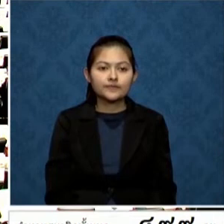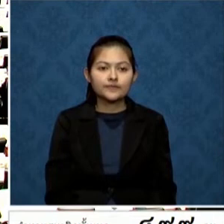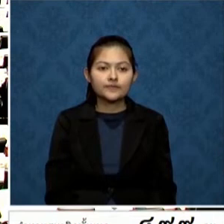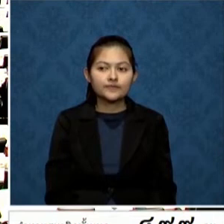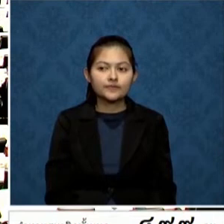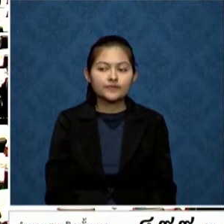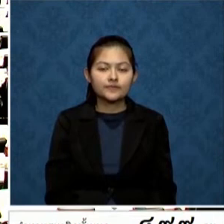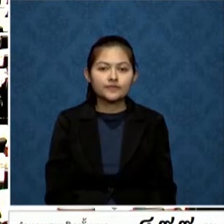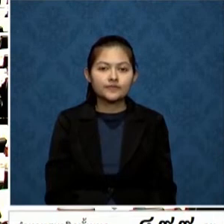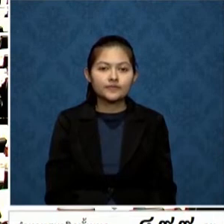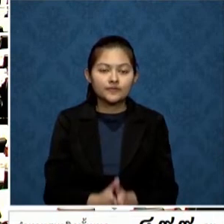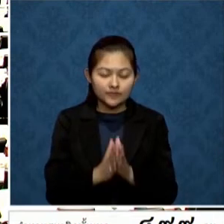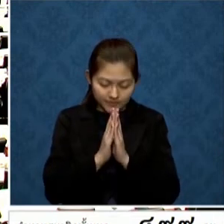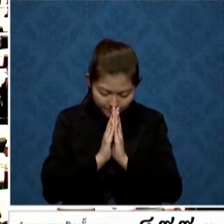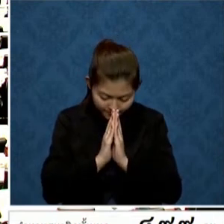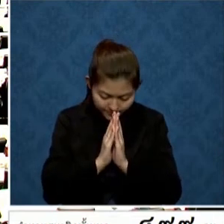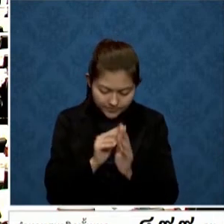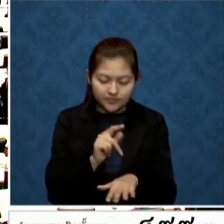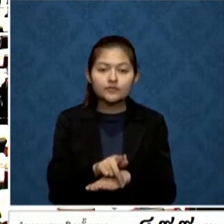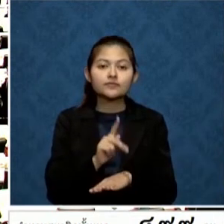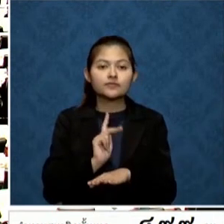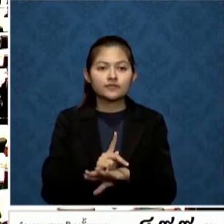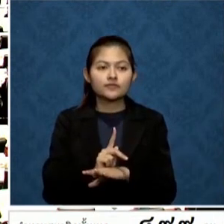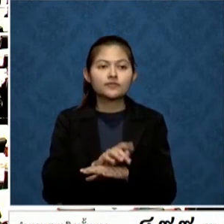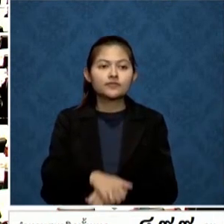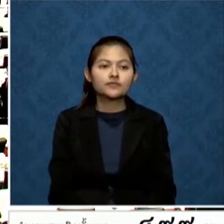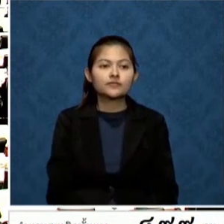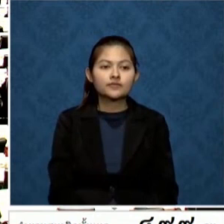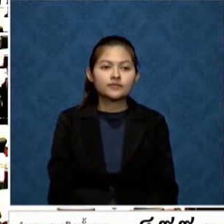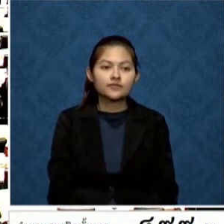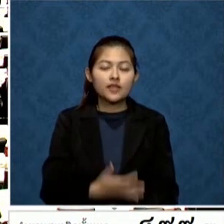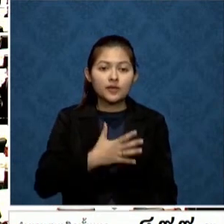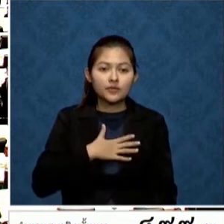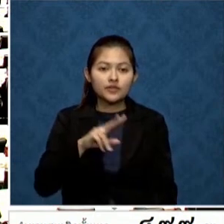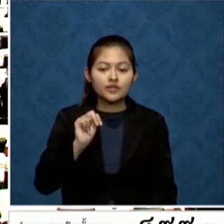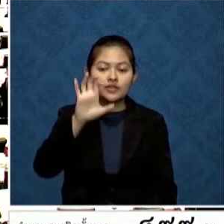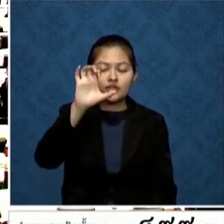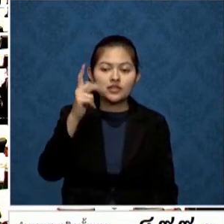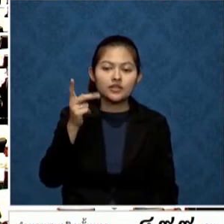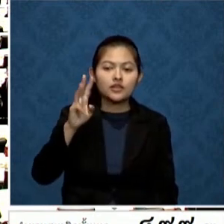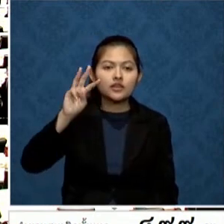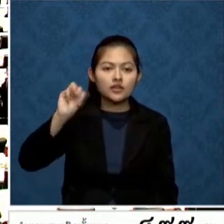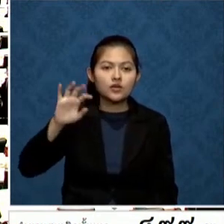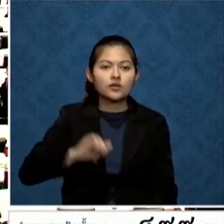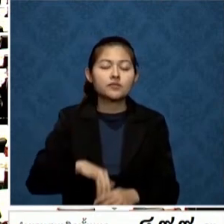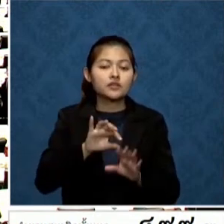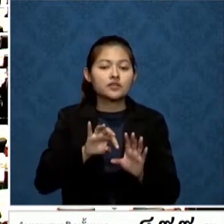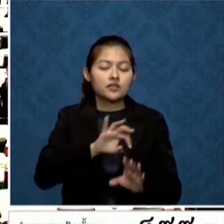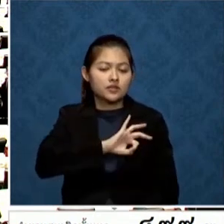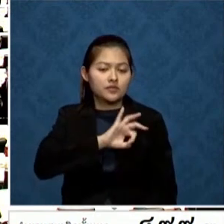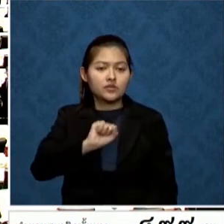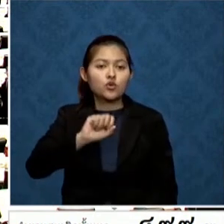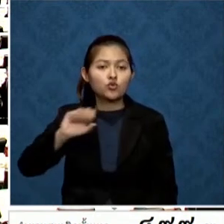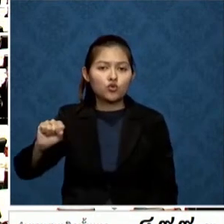ครับกราบเรียนท่านประธานสภาราษฎรที่เคารพกระผมนายนิคมวิเศษสมาชิกสภา